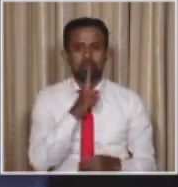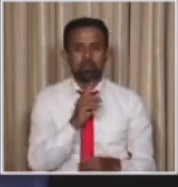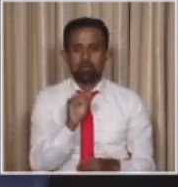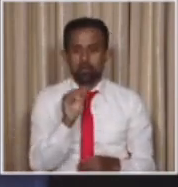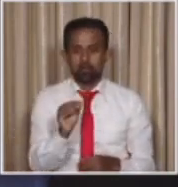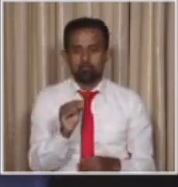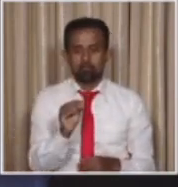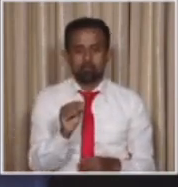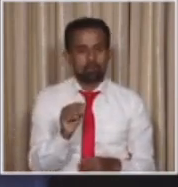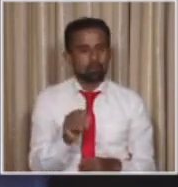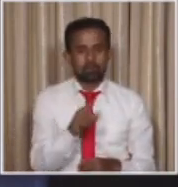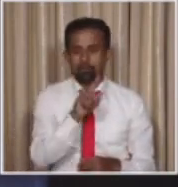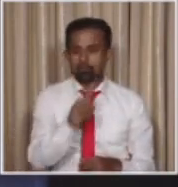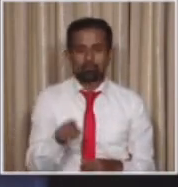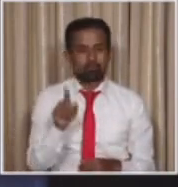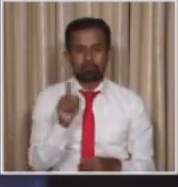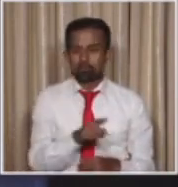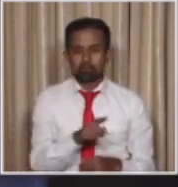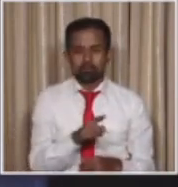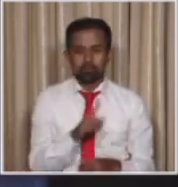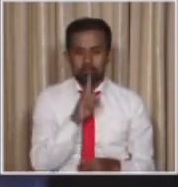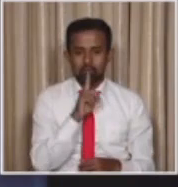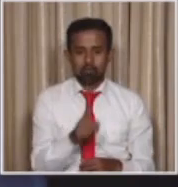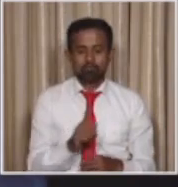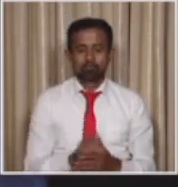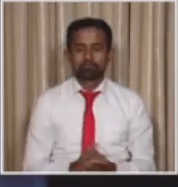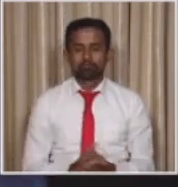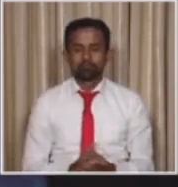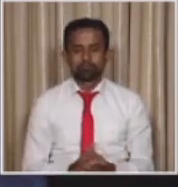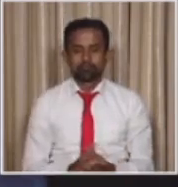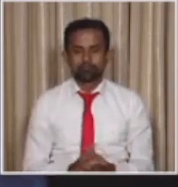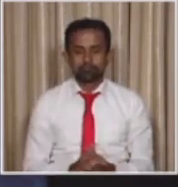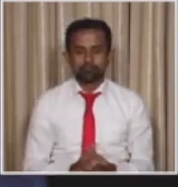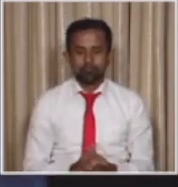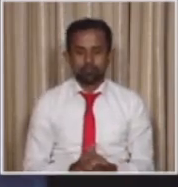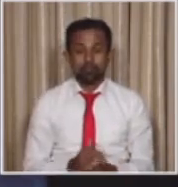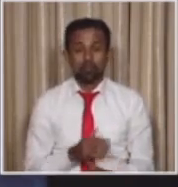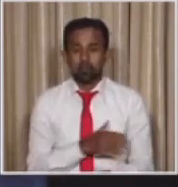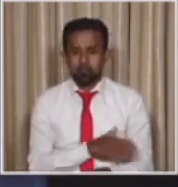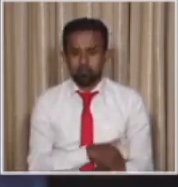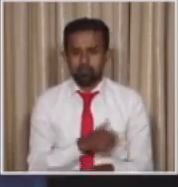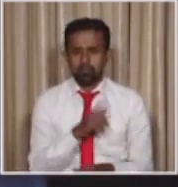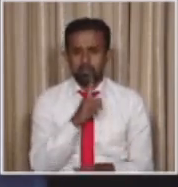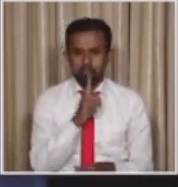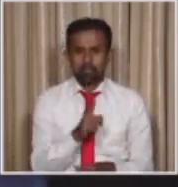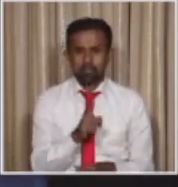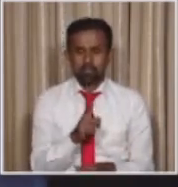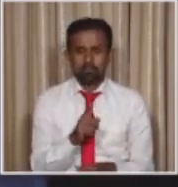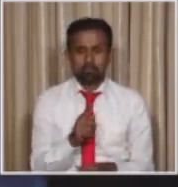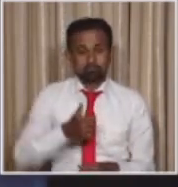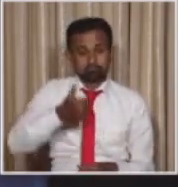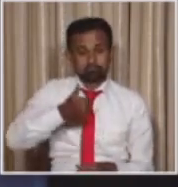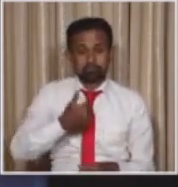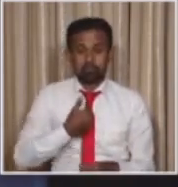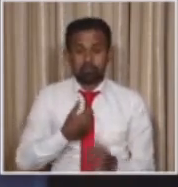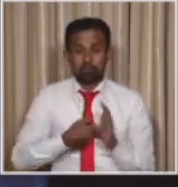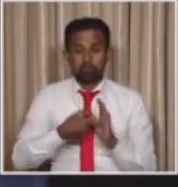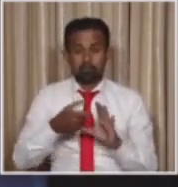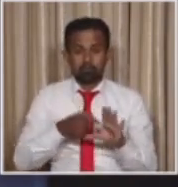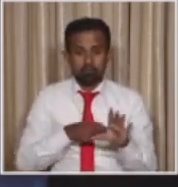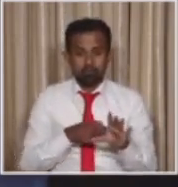මං හිතන්නේ ඒක වැරදීමක් කියන එක අපි විශේෂයෙන් මතක් කරලා දෙනවා. අපි මතක් කරලා දෙන කැමති ඒ වීරයෝ කියා ගන්න උත්සාහ